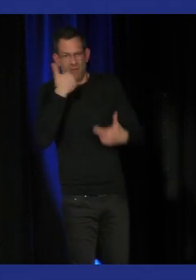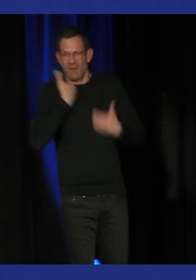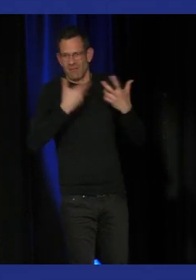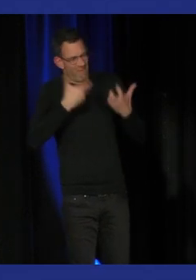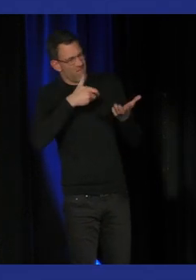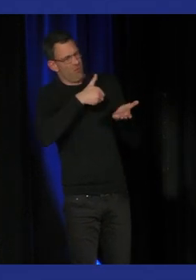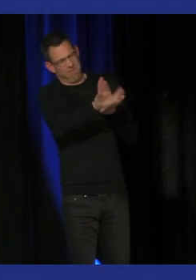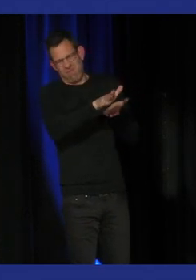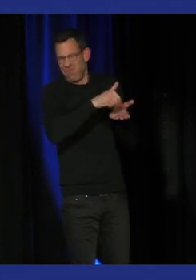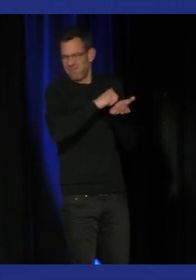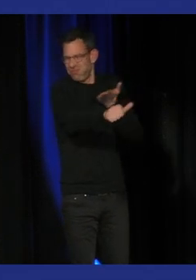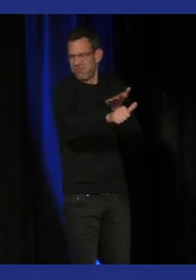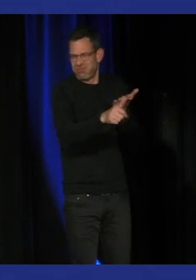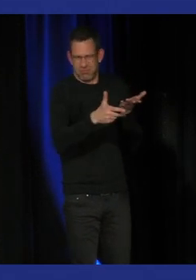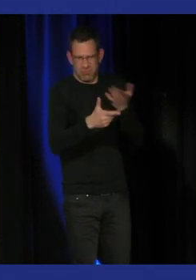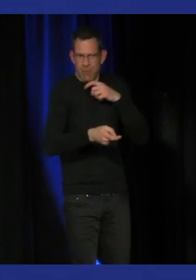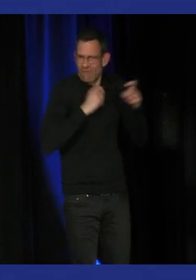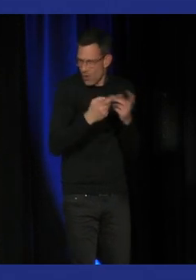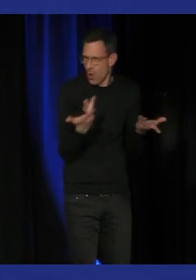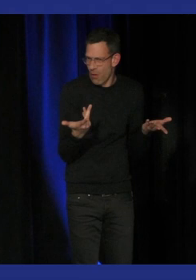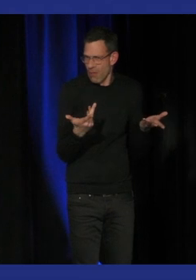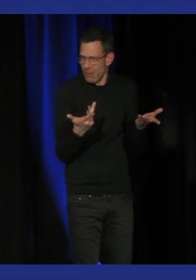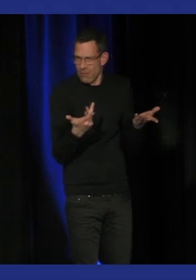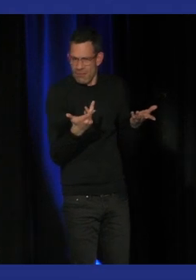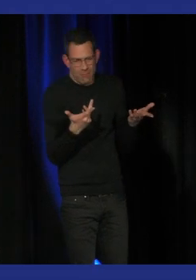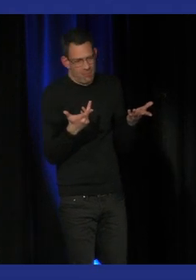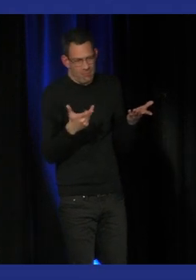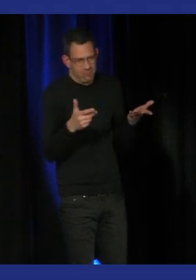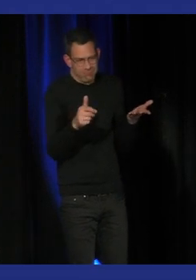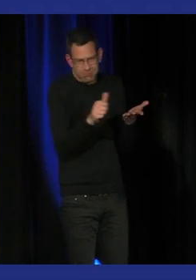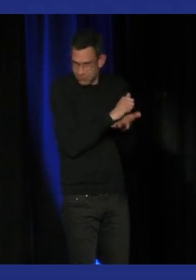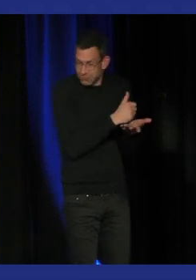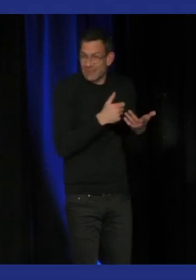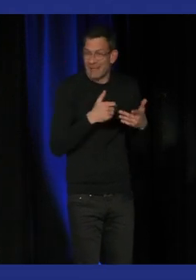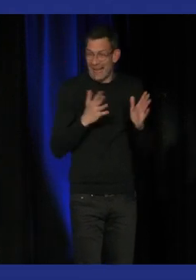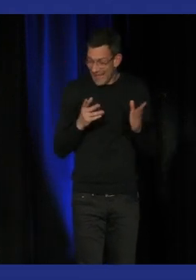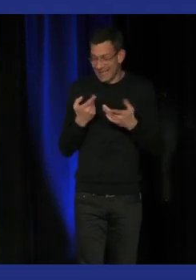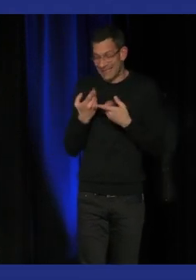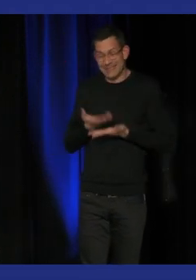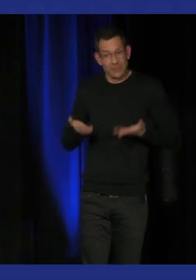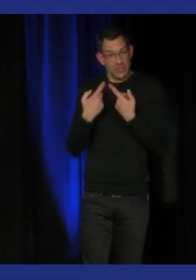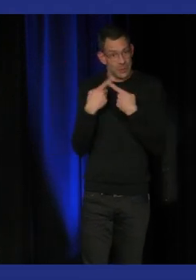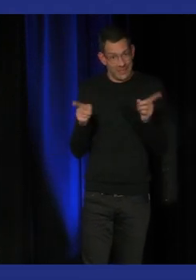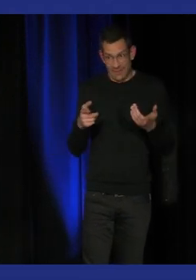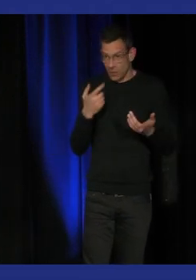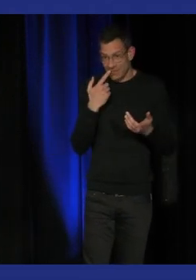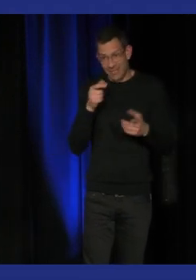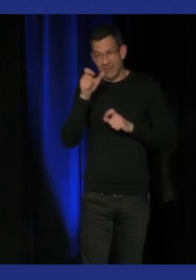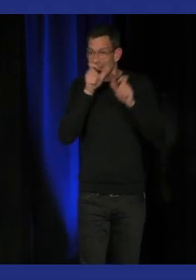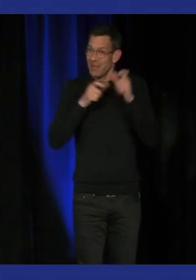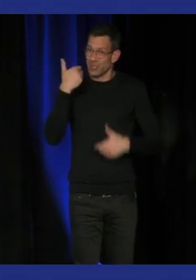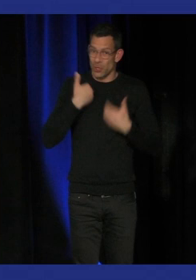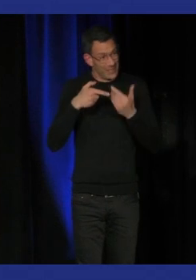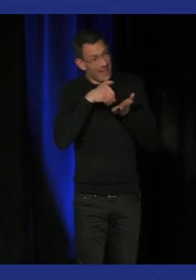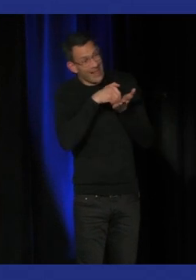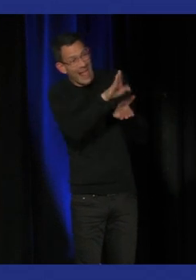handicapées violemment, par le massacre et également. Mais là, on est dans une situation où on n'expulse pas les personnes